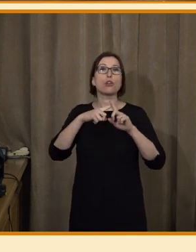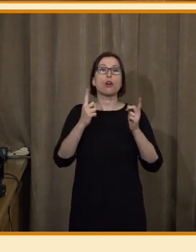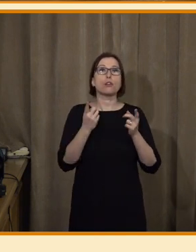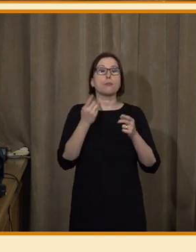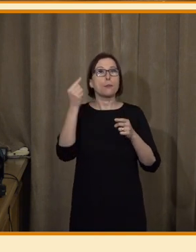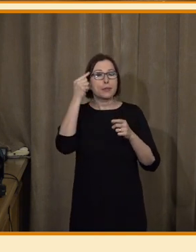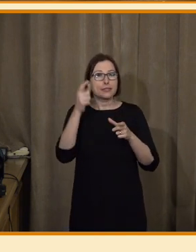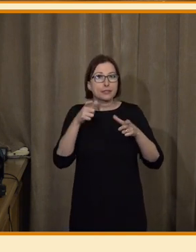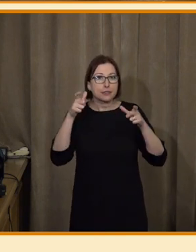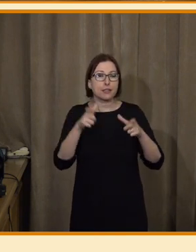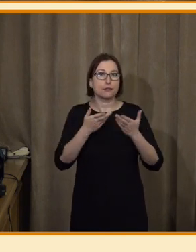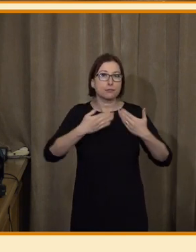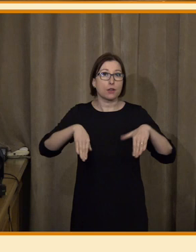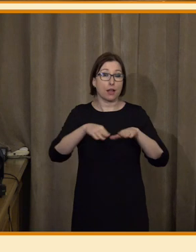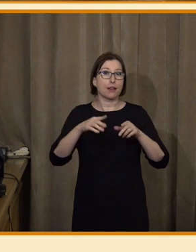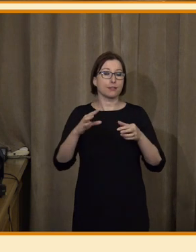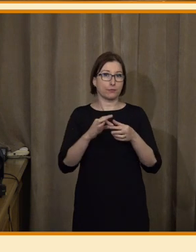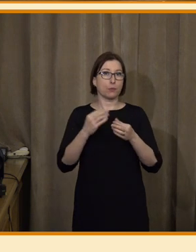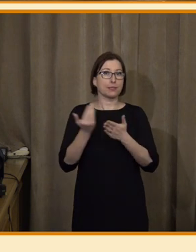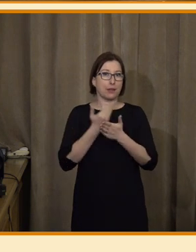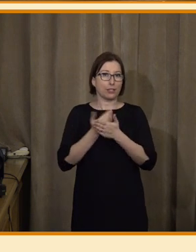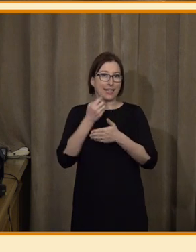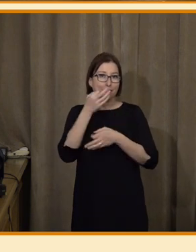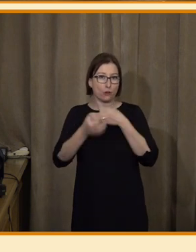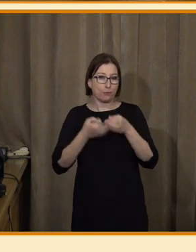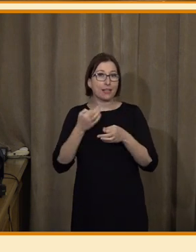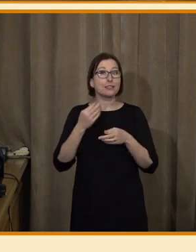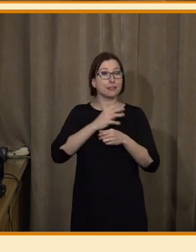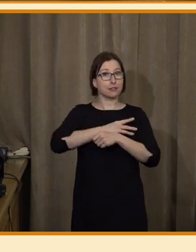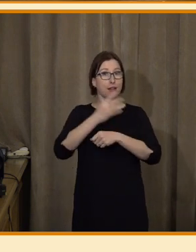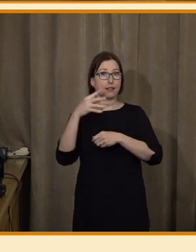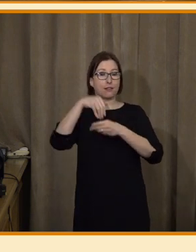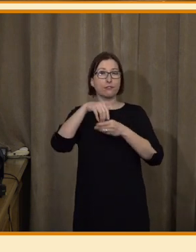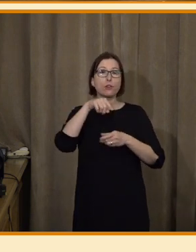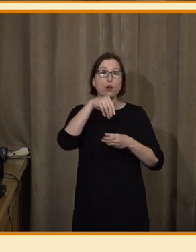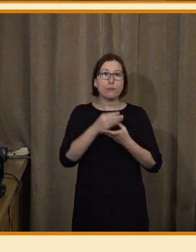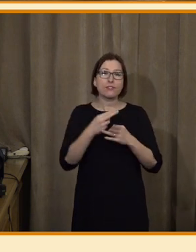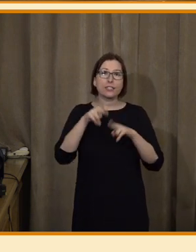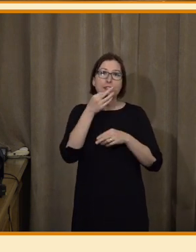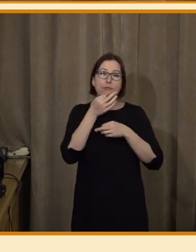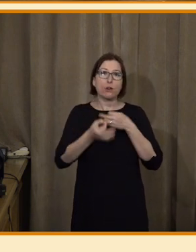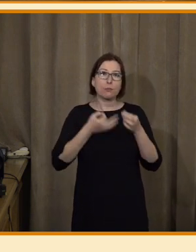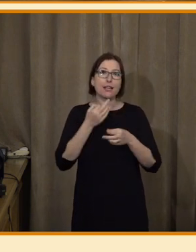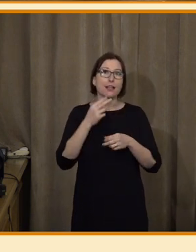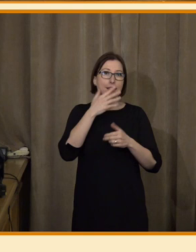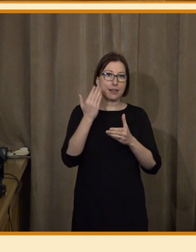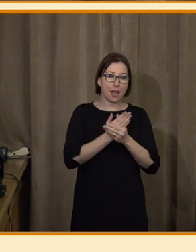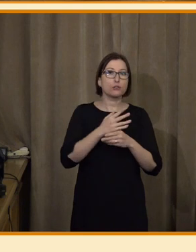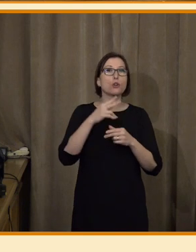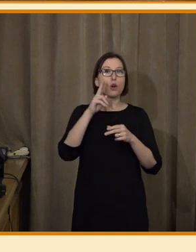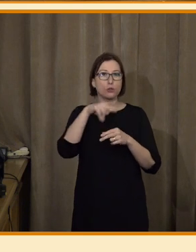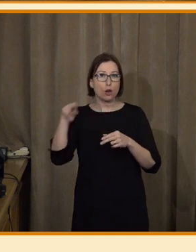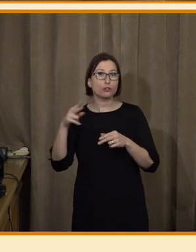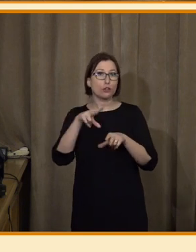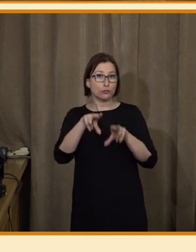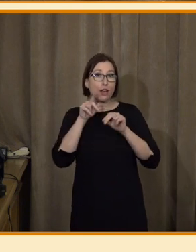informací. Na úvod bych chtěl říct, že Scandinavia, která je obvykle definována jako Dansko, Norsko a Švédsko,